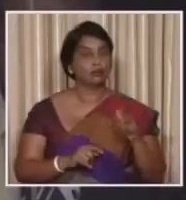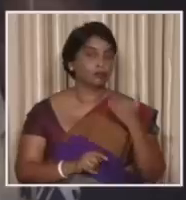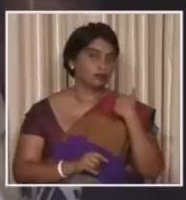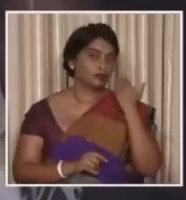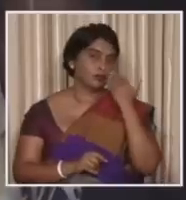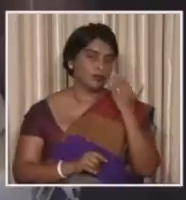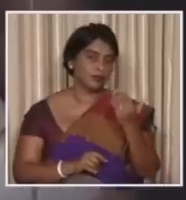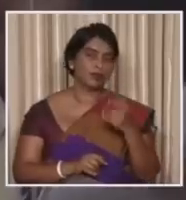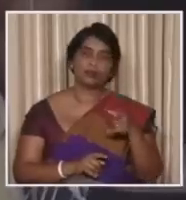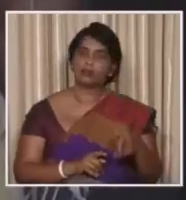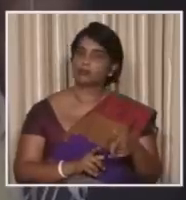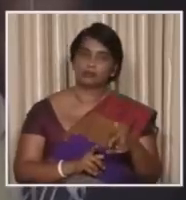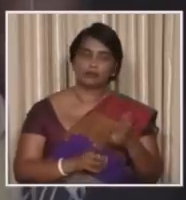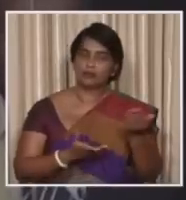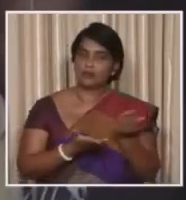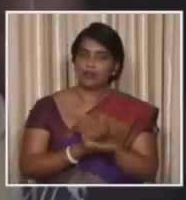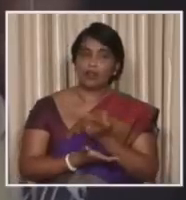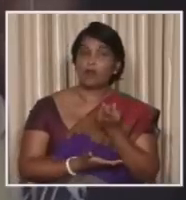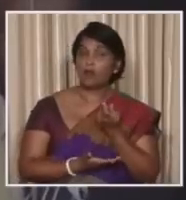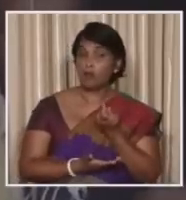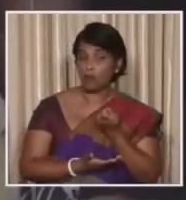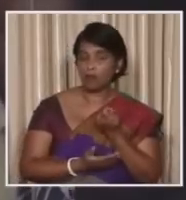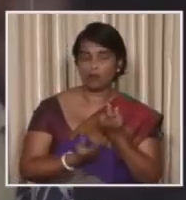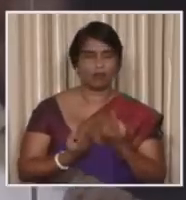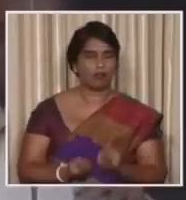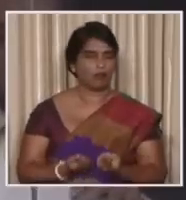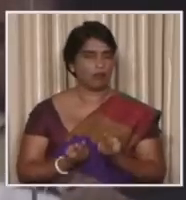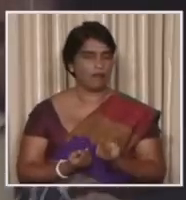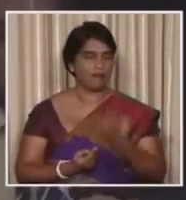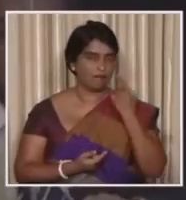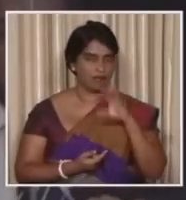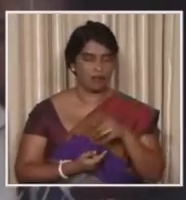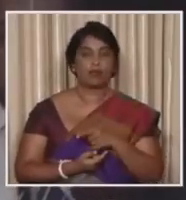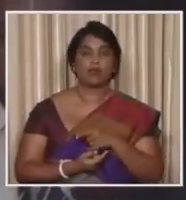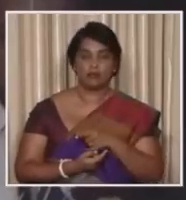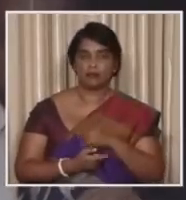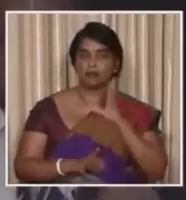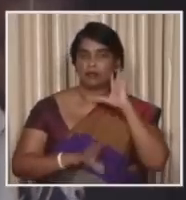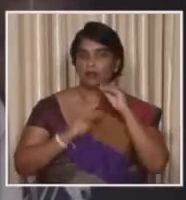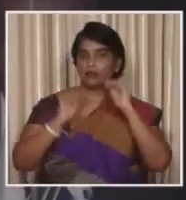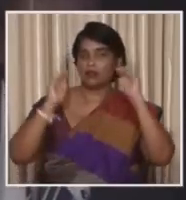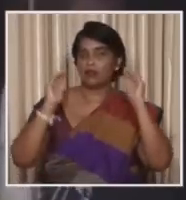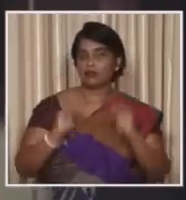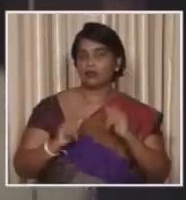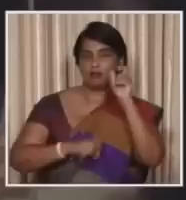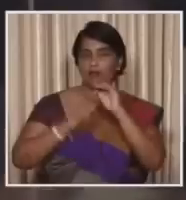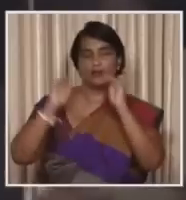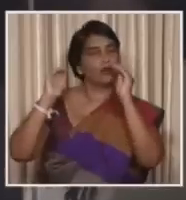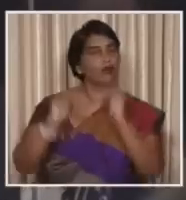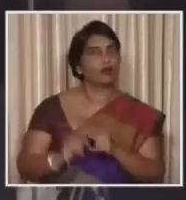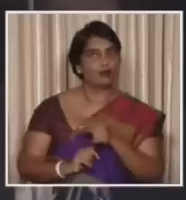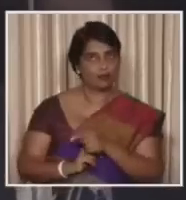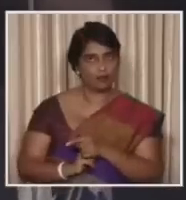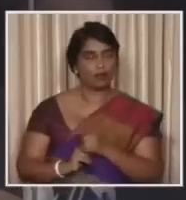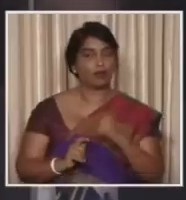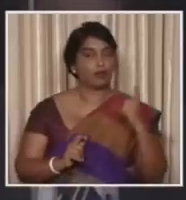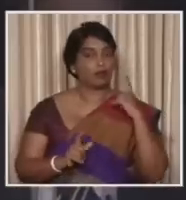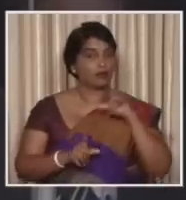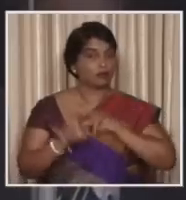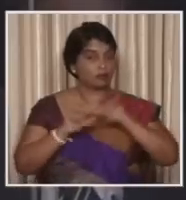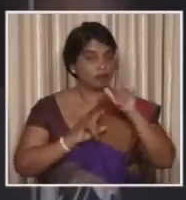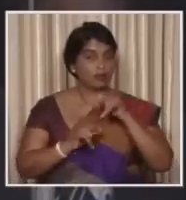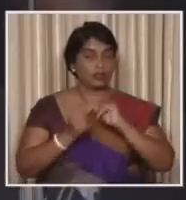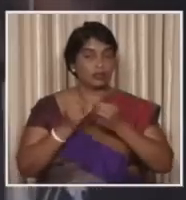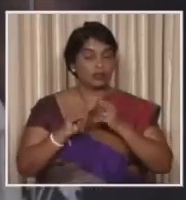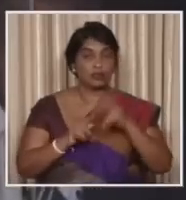පේනවා මේවට වෙන් කළ තියෙන මුදල් වල හිඟපාඩුව නිසා තමයි මේ සංඛ්‍යාව පල්ලහැට යන්නේ මේවට යන සබලුටසා